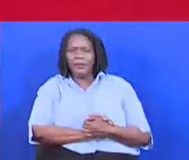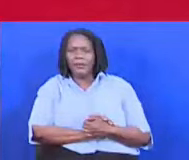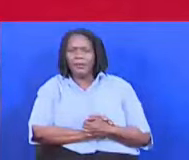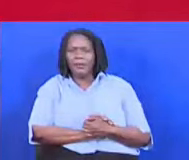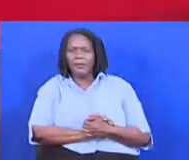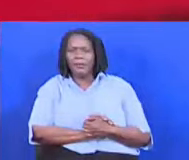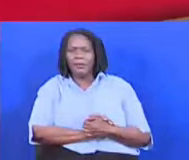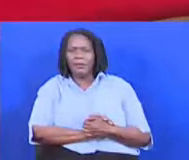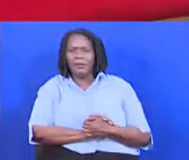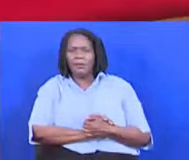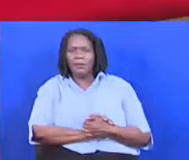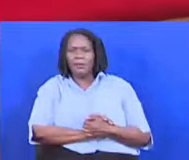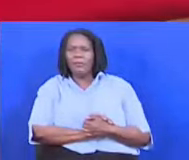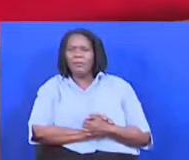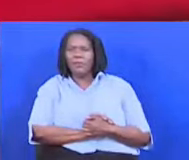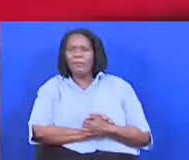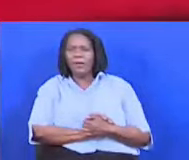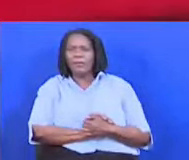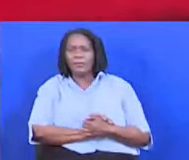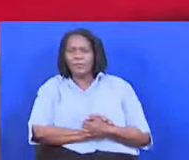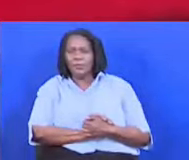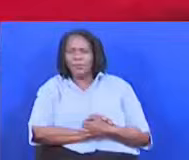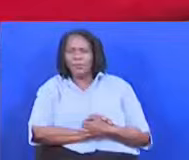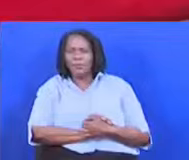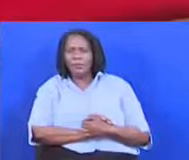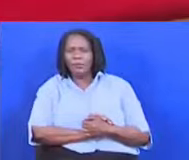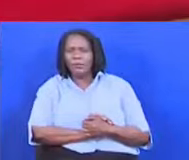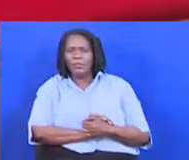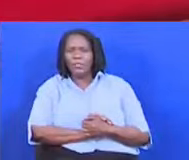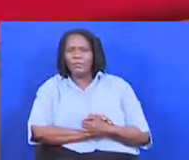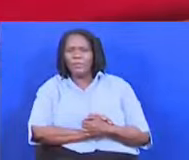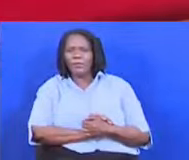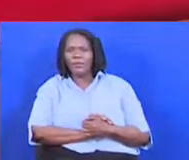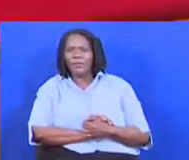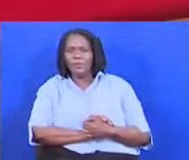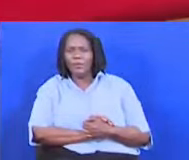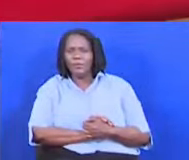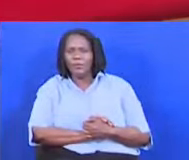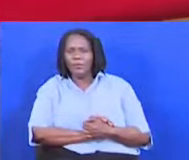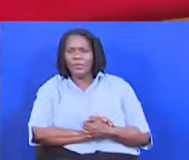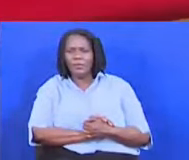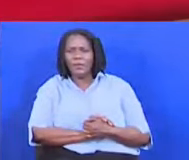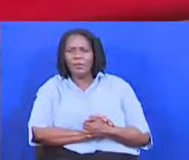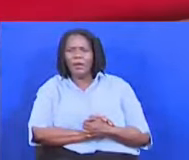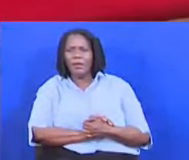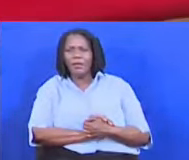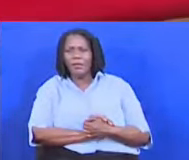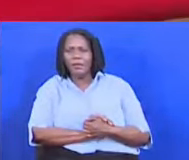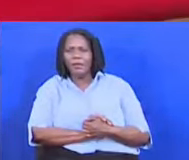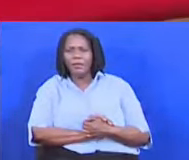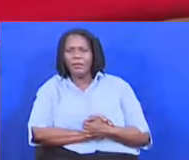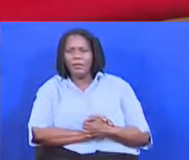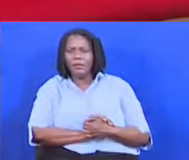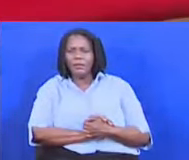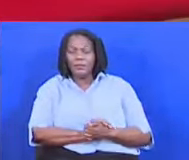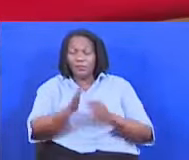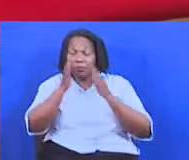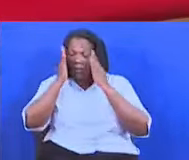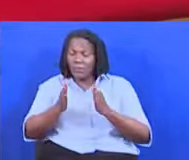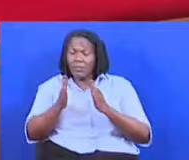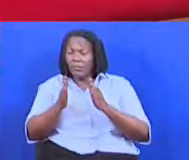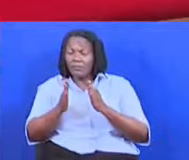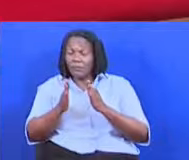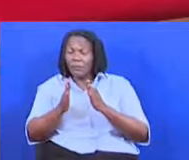Mheshimiwa Spika, serikali inapitia upya utaratibu wa kupima ufanisi wa balozi zetu katika kuchangia na